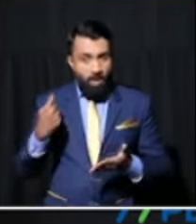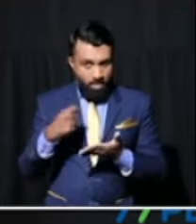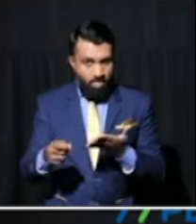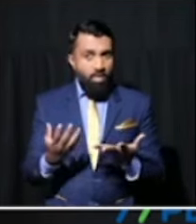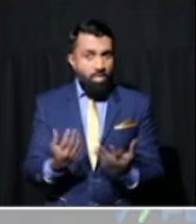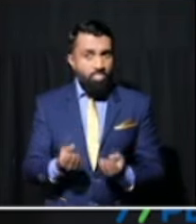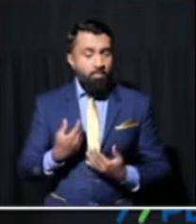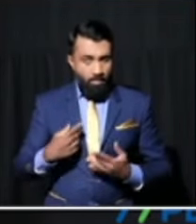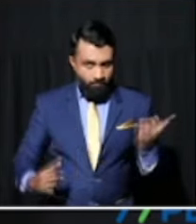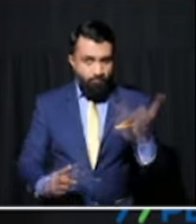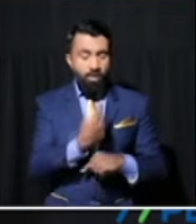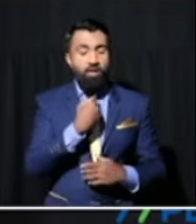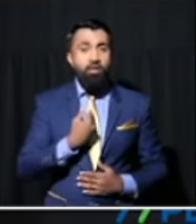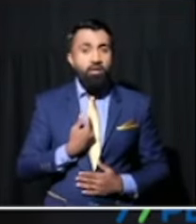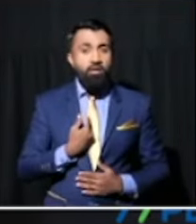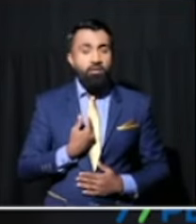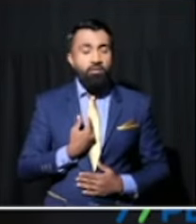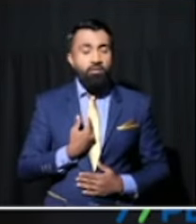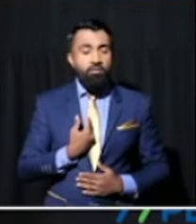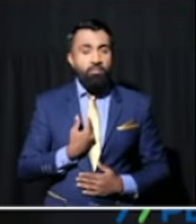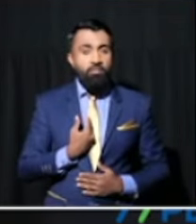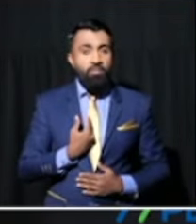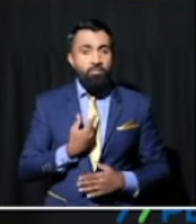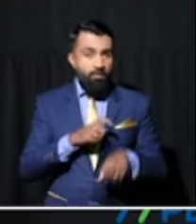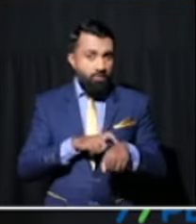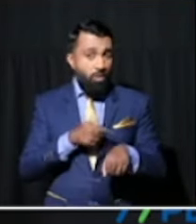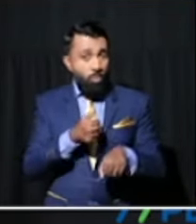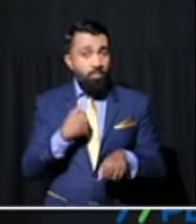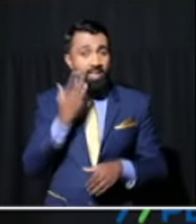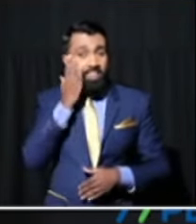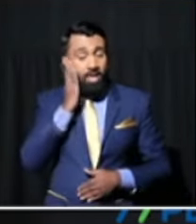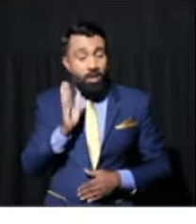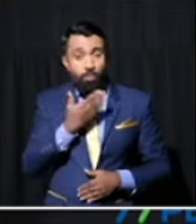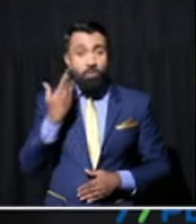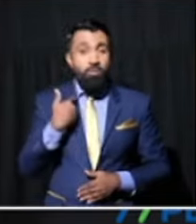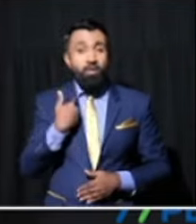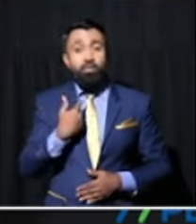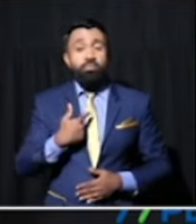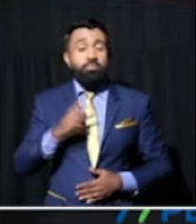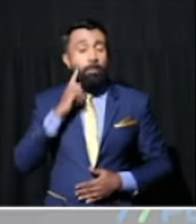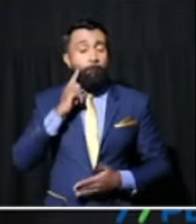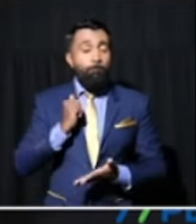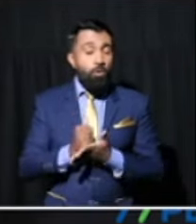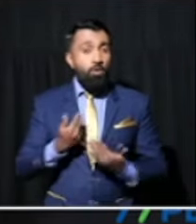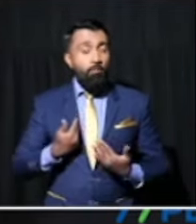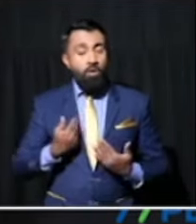එලවන්න මාව මම යන්නම් එතකොට මට වෙලාවට නිදා ගන්න හරි පුළුවන් මගේ ආතතියත් අඩු වෙනවා